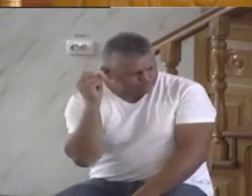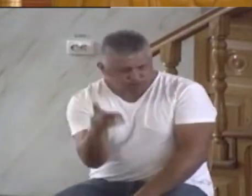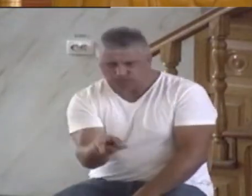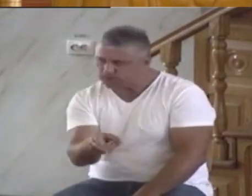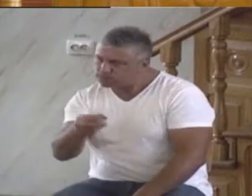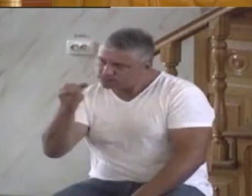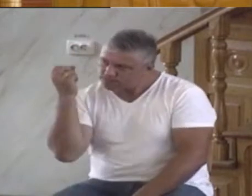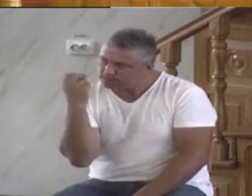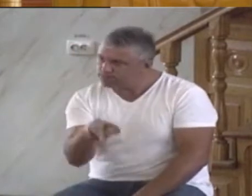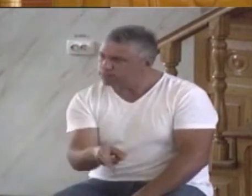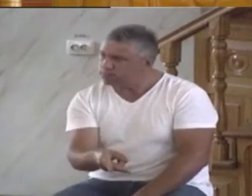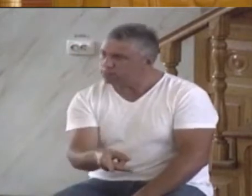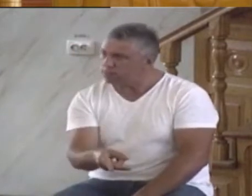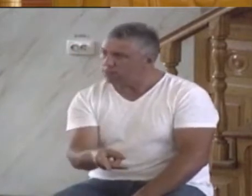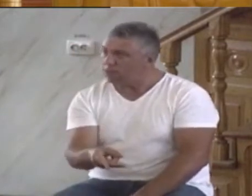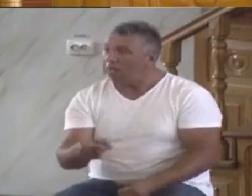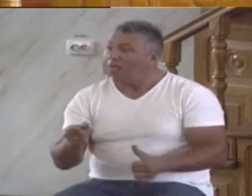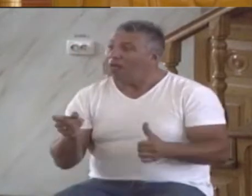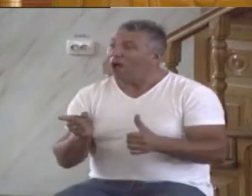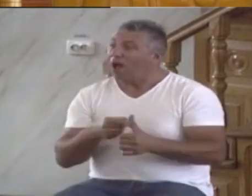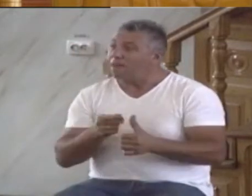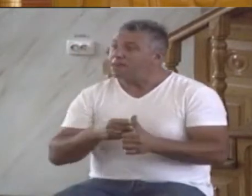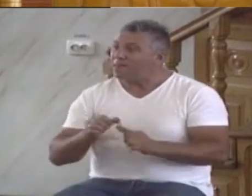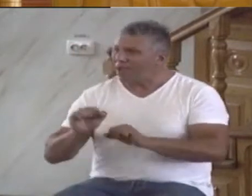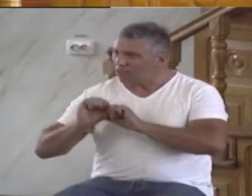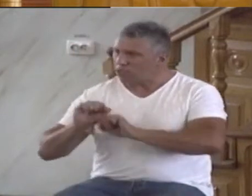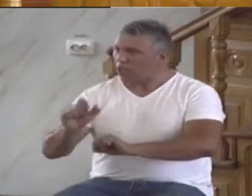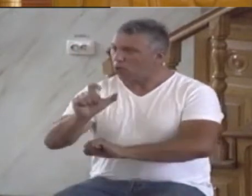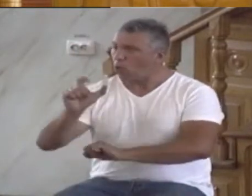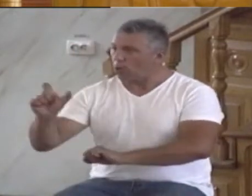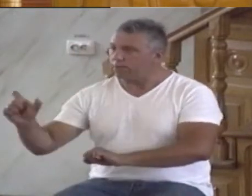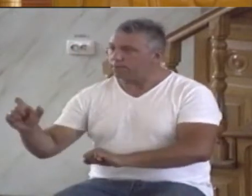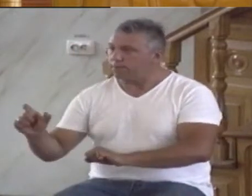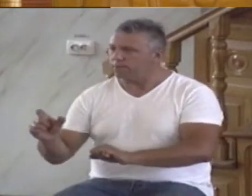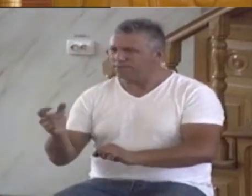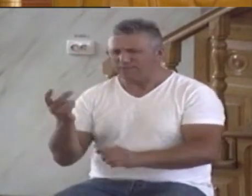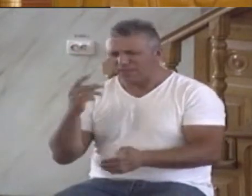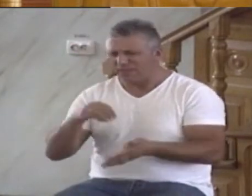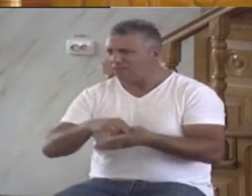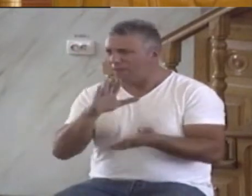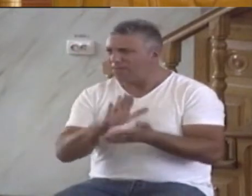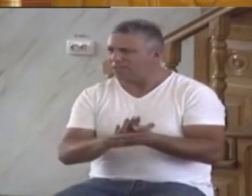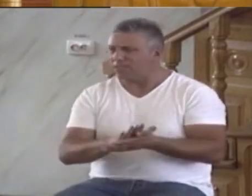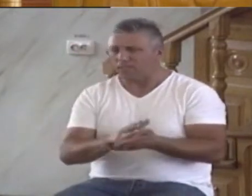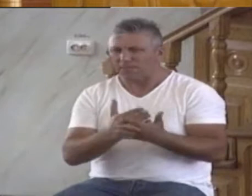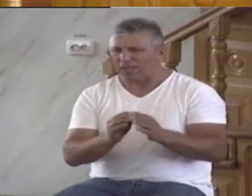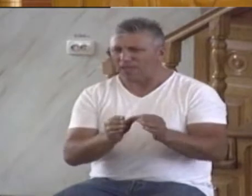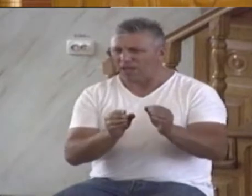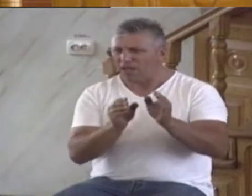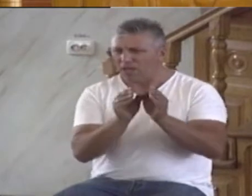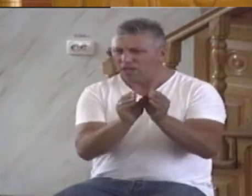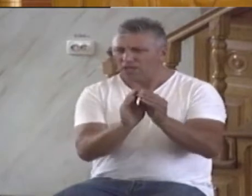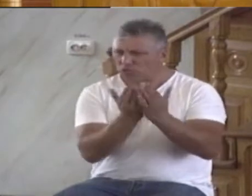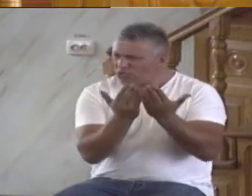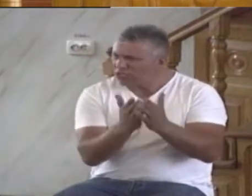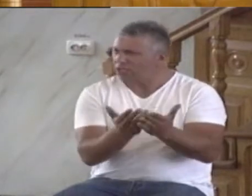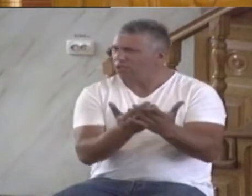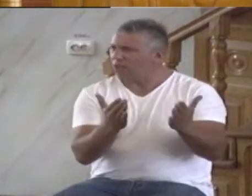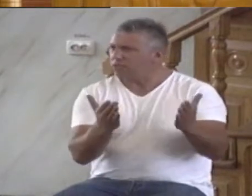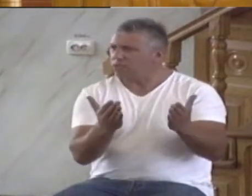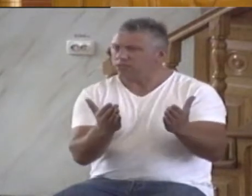Именами этих героев наполнены энциклопедии и учебники истории. О них